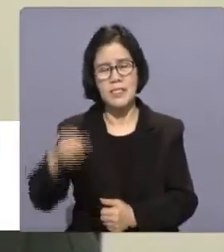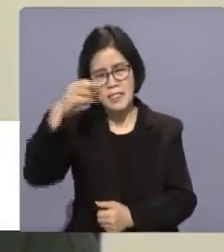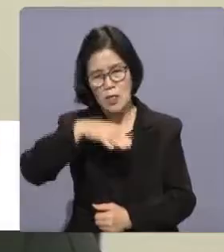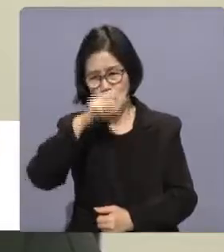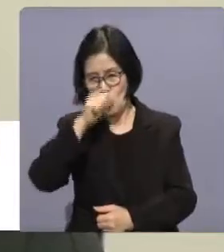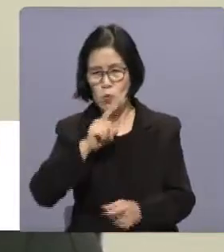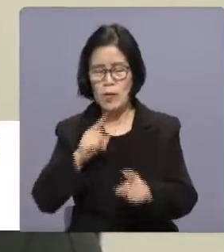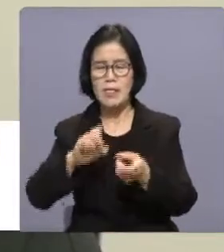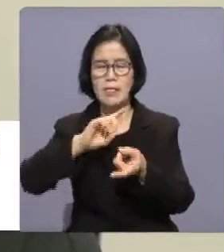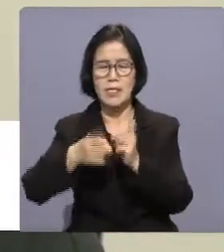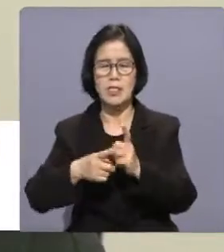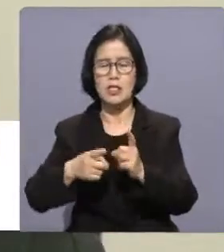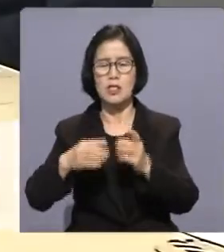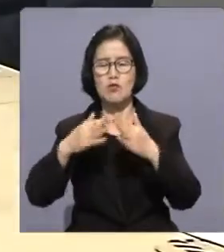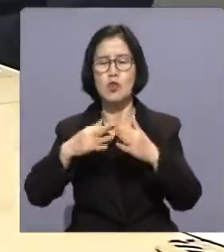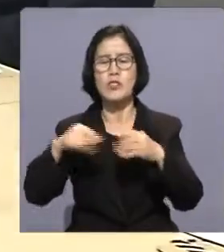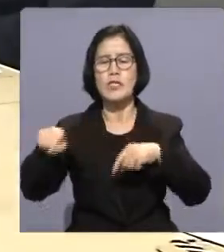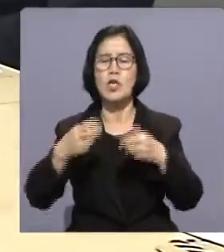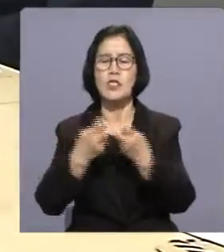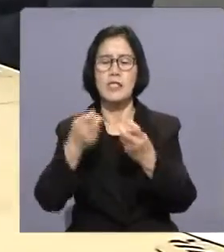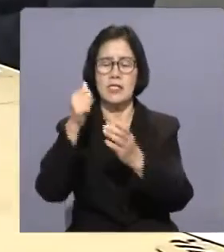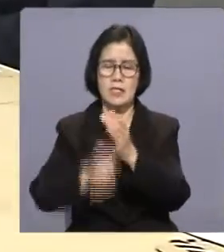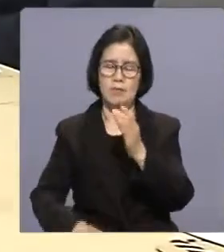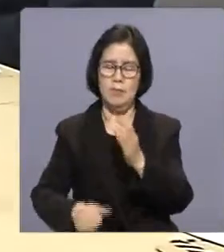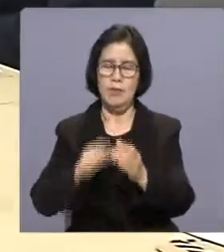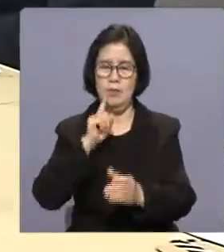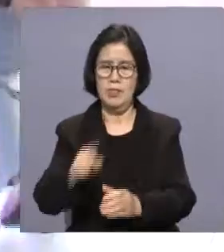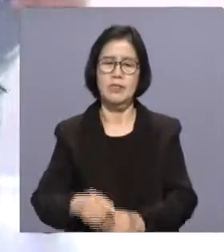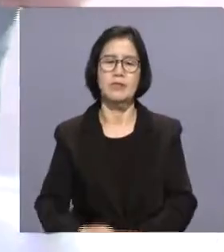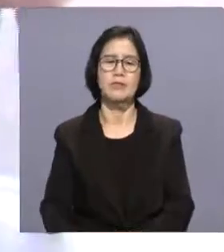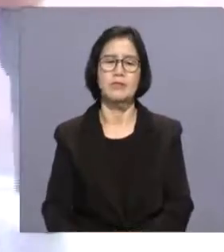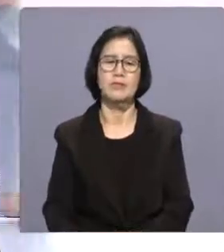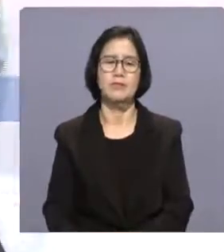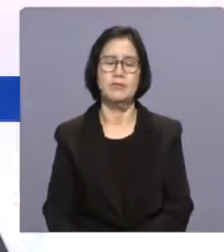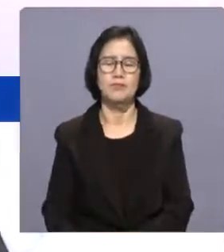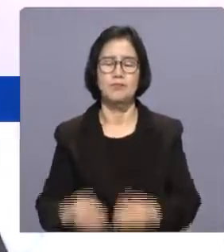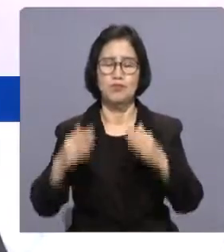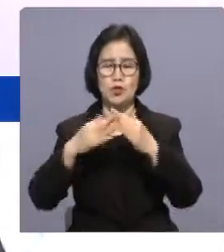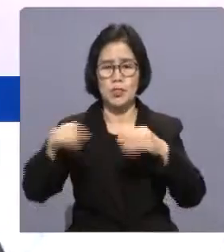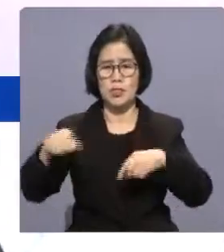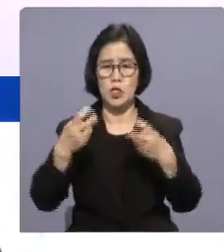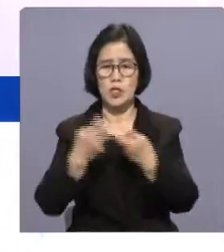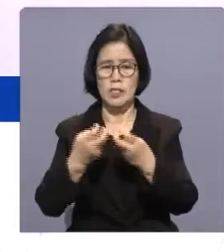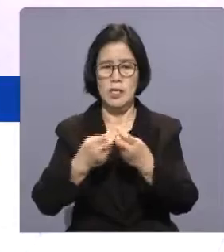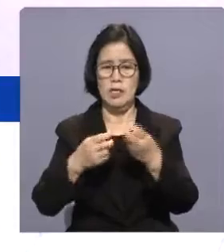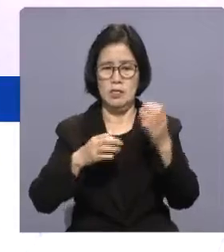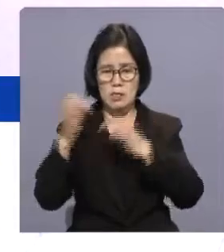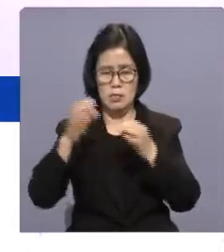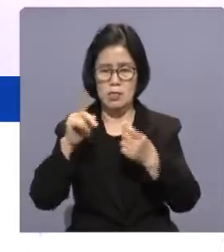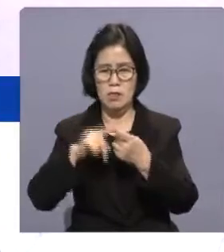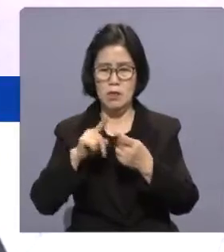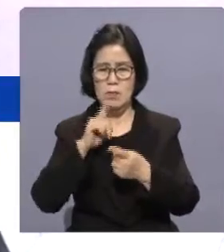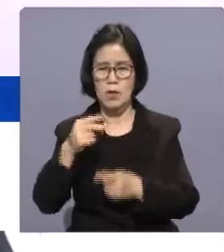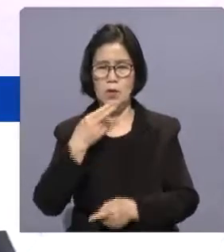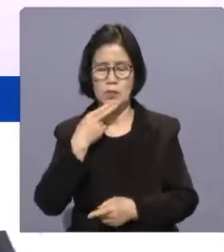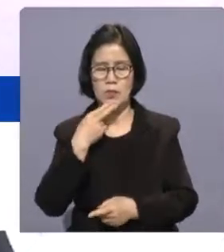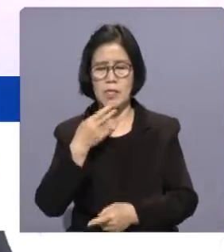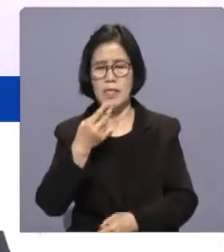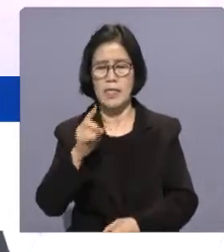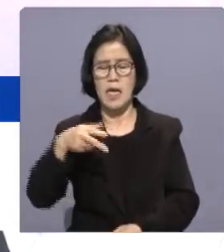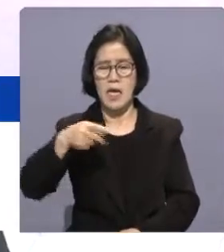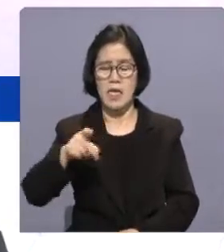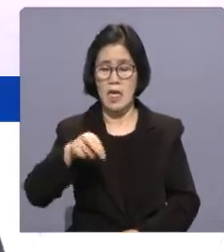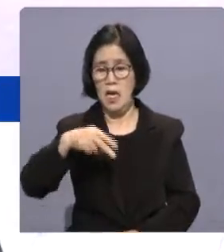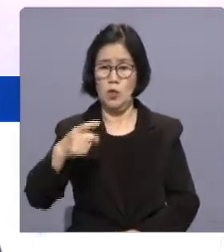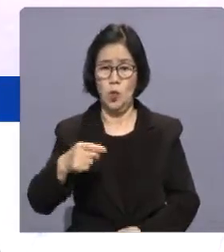대신 부동산 정책 실패를 언급하며 날을 세웠습니다. 부동산 정책 실정엔 단 한마디 없이